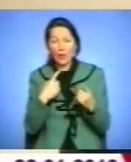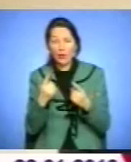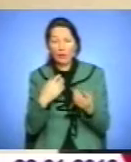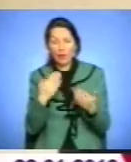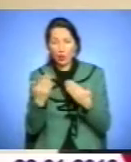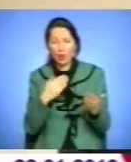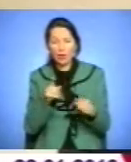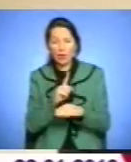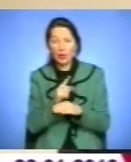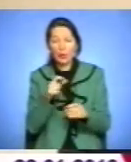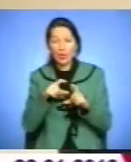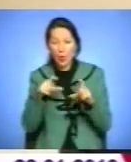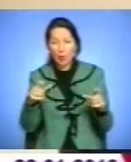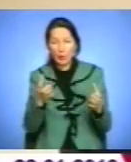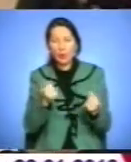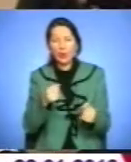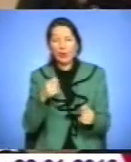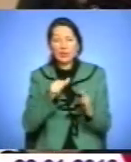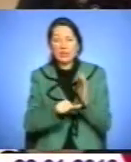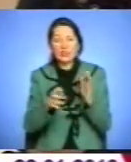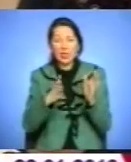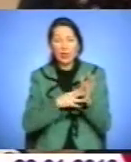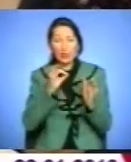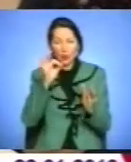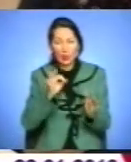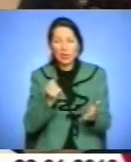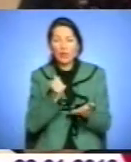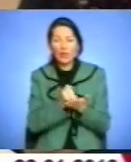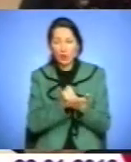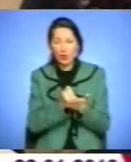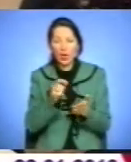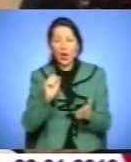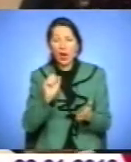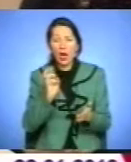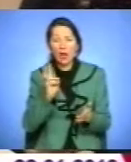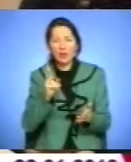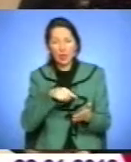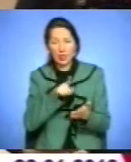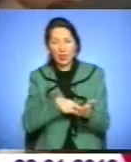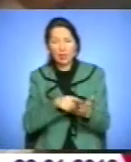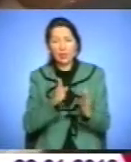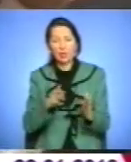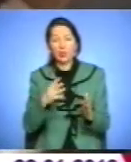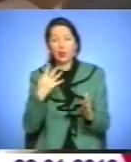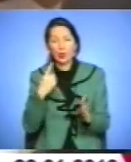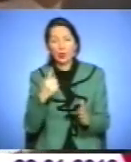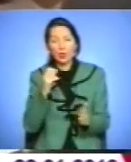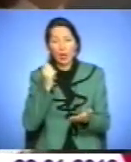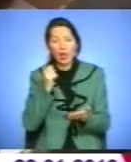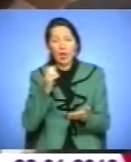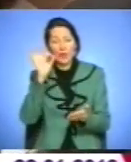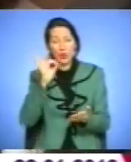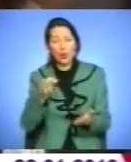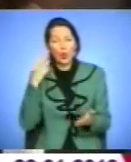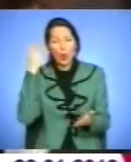прийняв 69% візових анкет і лише 31% – консульство. Найбільшу кількість звернень реєстрували у